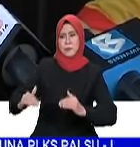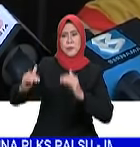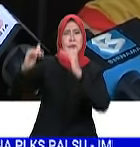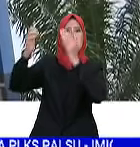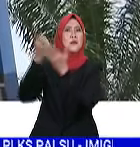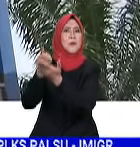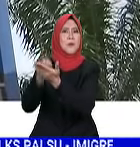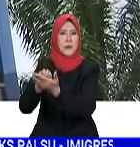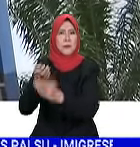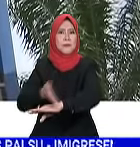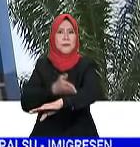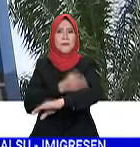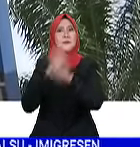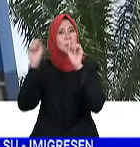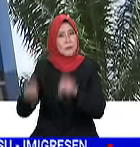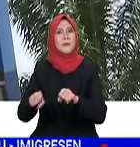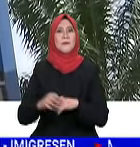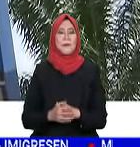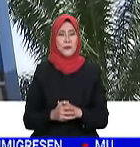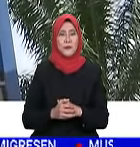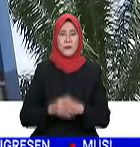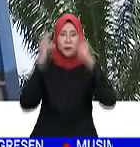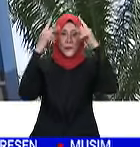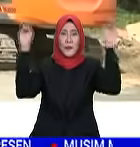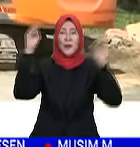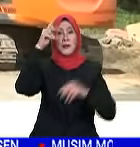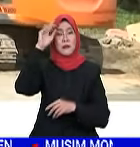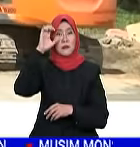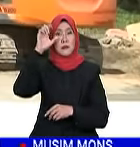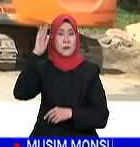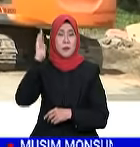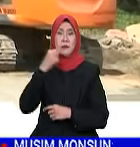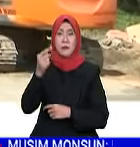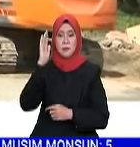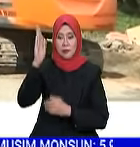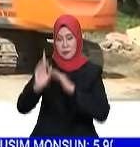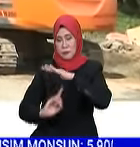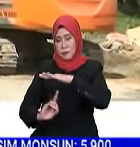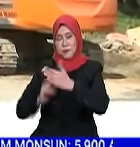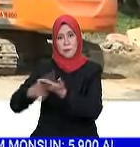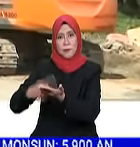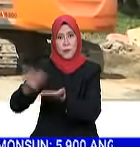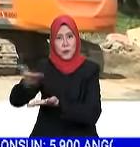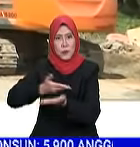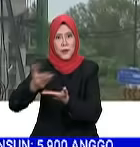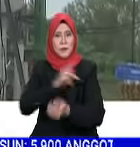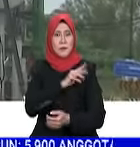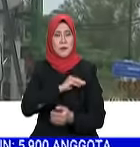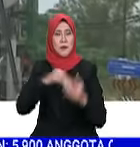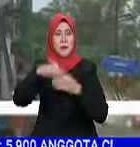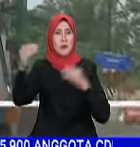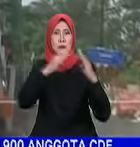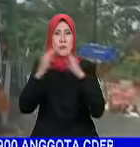kawasan tersebut. Datuk Sri Ismail berkata dasar itu akan dibincangkan bersama Kementerian Pembangunan Luar Bandar